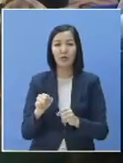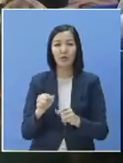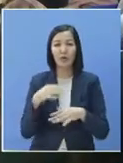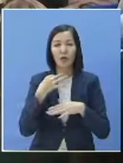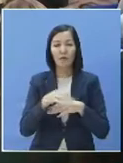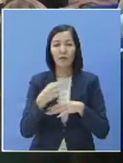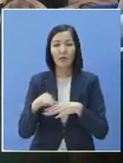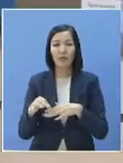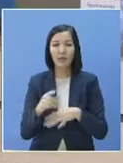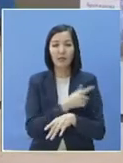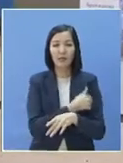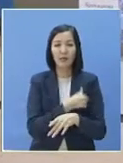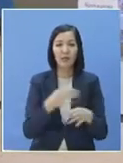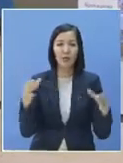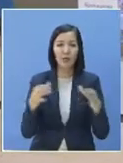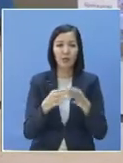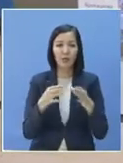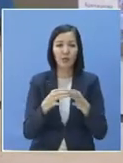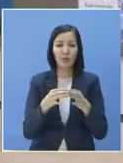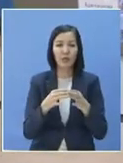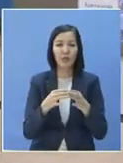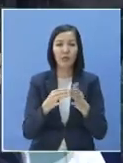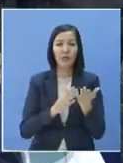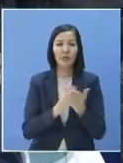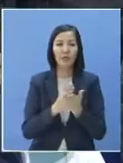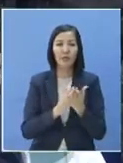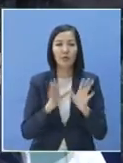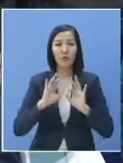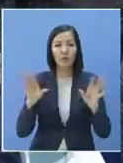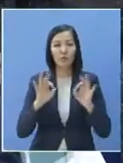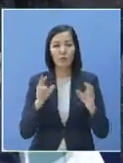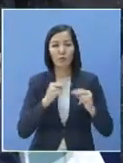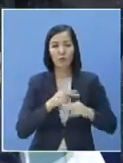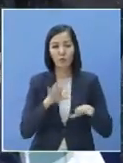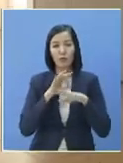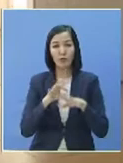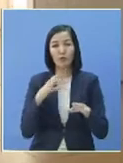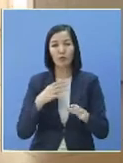филиалының өкілдері медициналық ұйымдардың аймақтық қызметкерлер арасында түсіндіру жұмыстарын жүргізді.